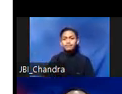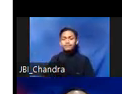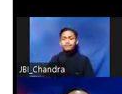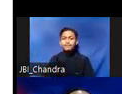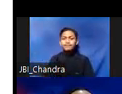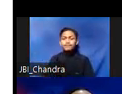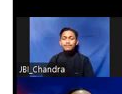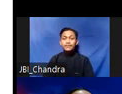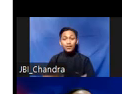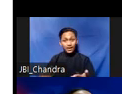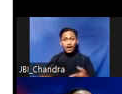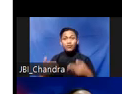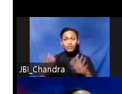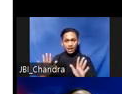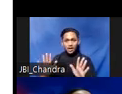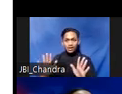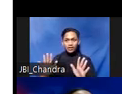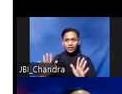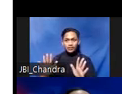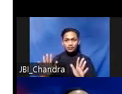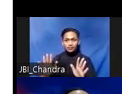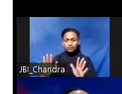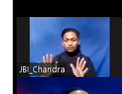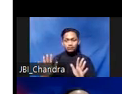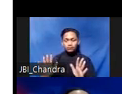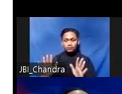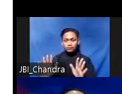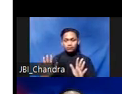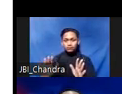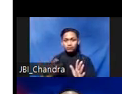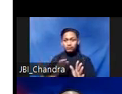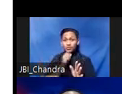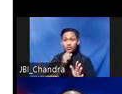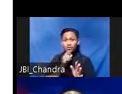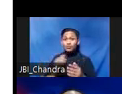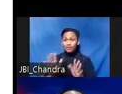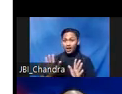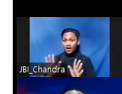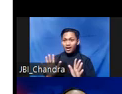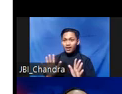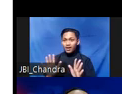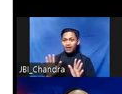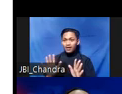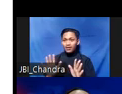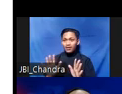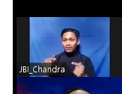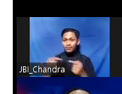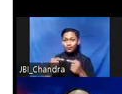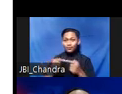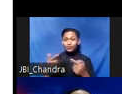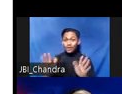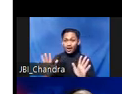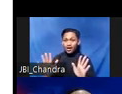Gimana teman-teman bisa di anu ya alamatnya itu bisa di bisa terhubung ya